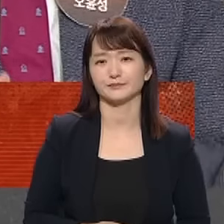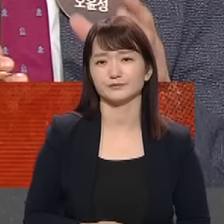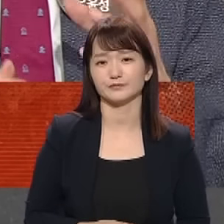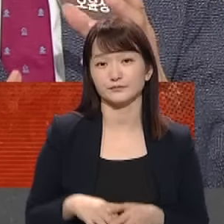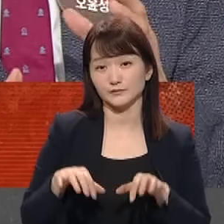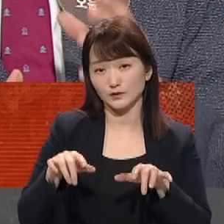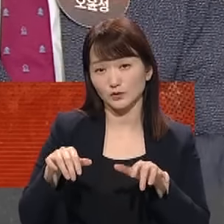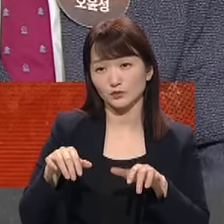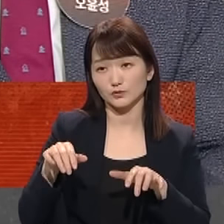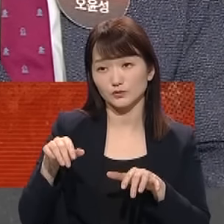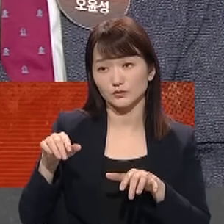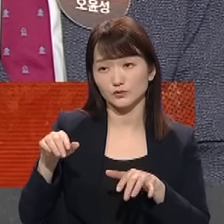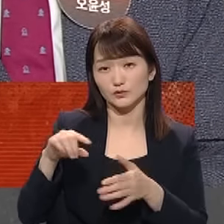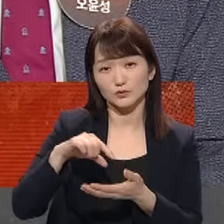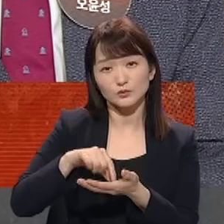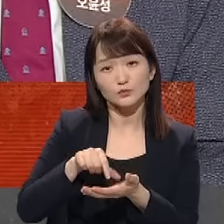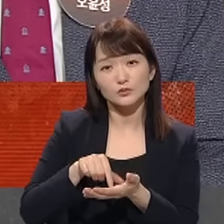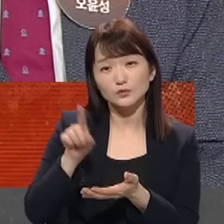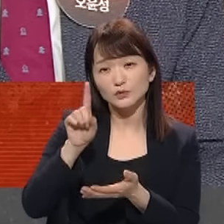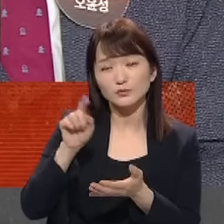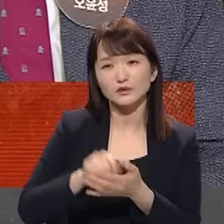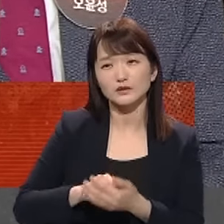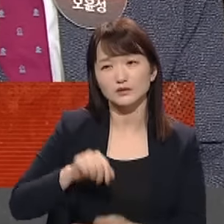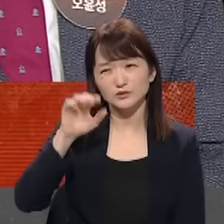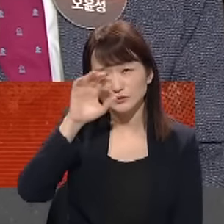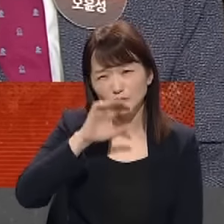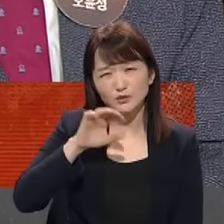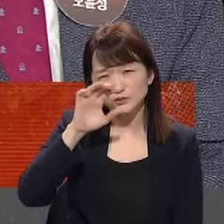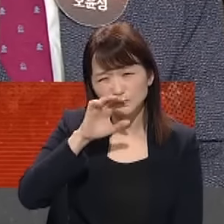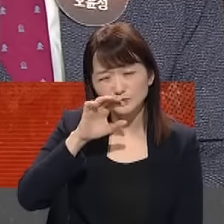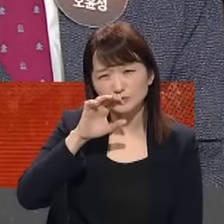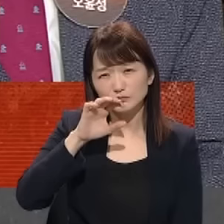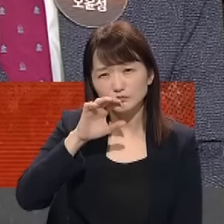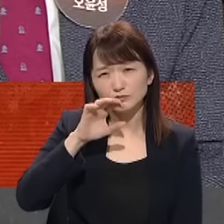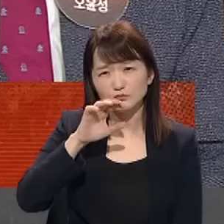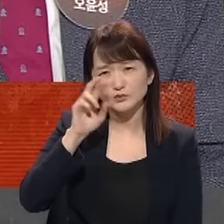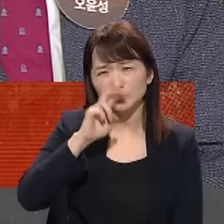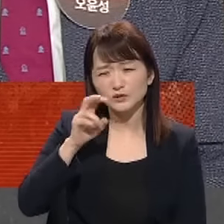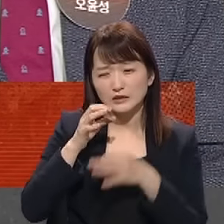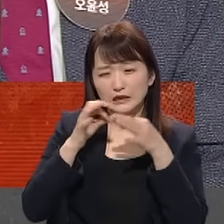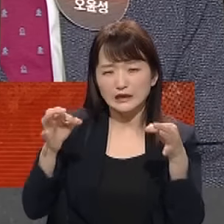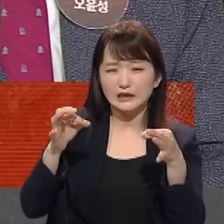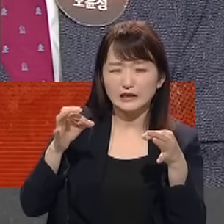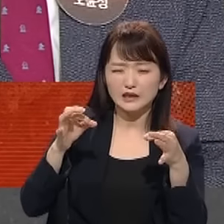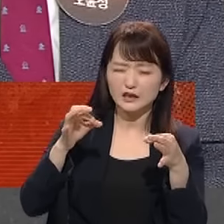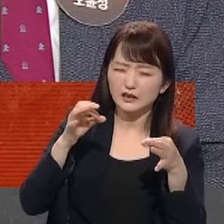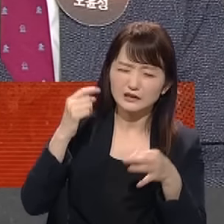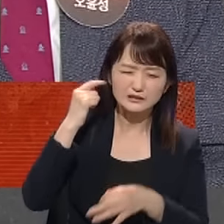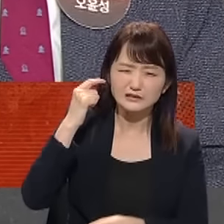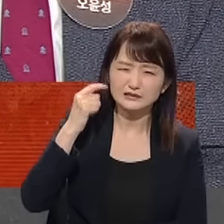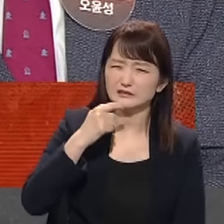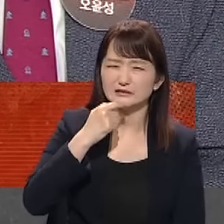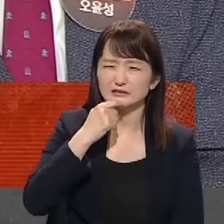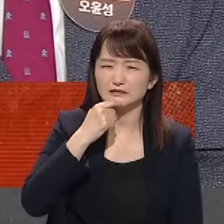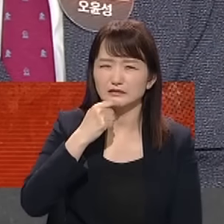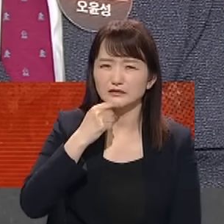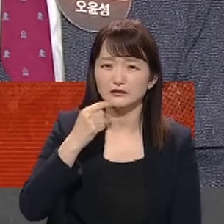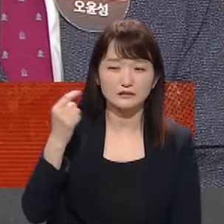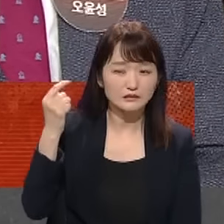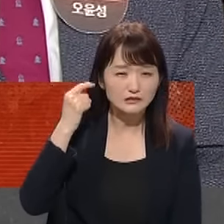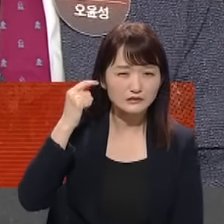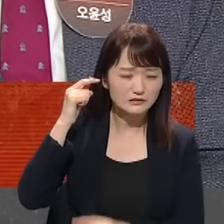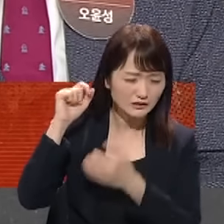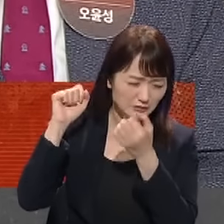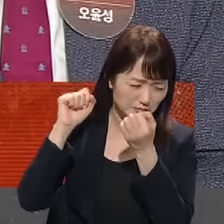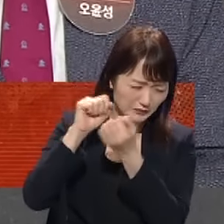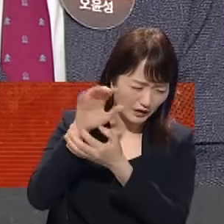것이 이제 그 연습 수준이니까 좀 삑 소리도 나고 그렇게 해서 듣는 사람으로 하여금 이제 소음공해가 될 수 있는